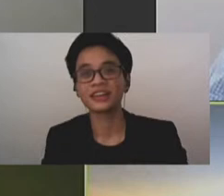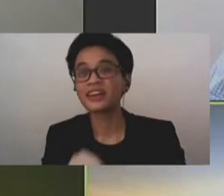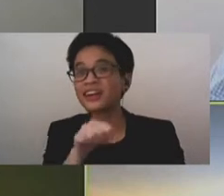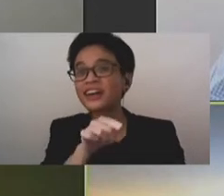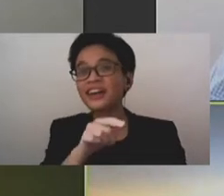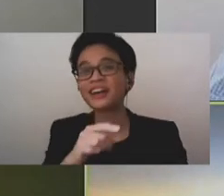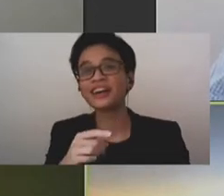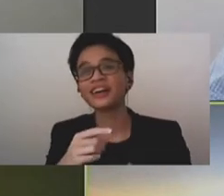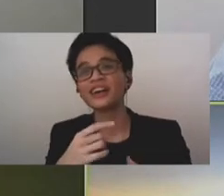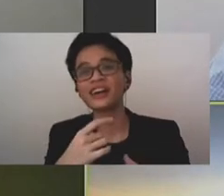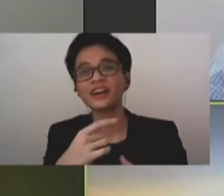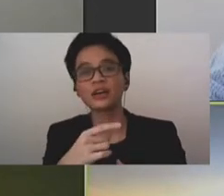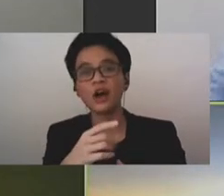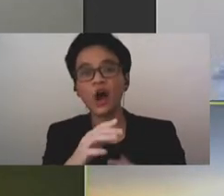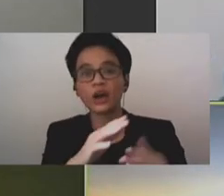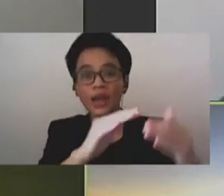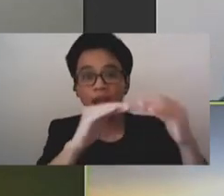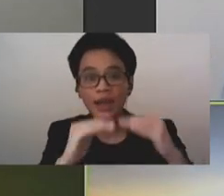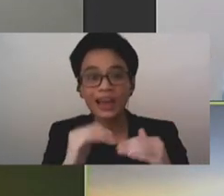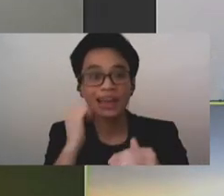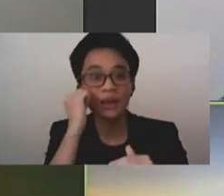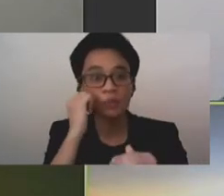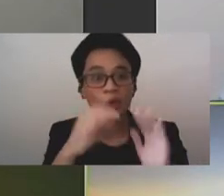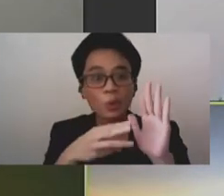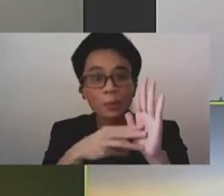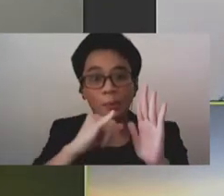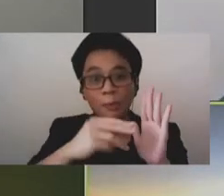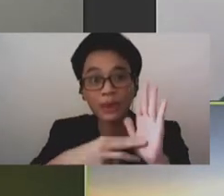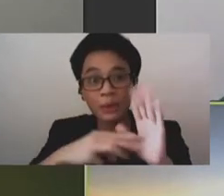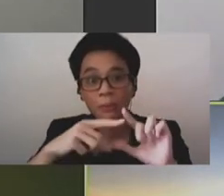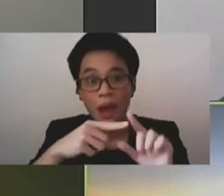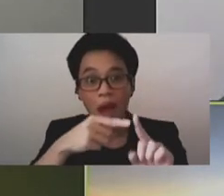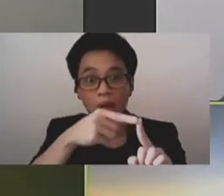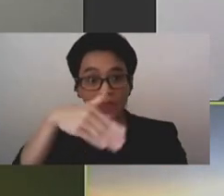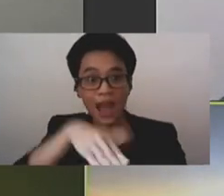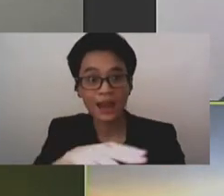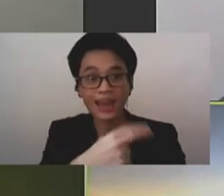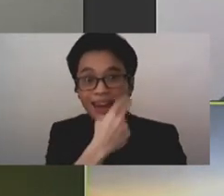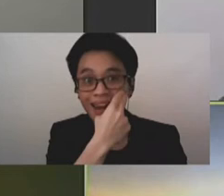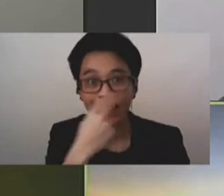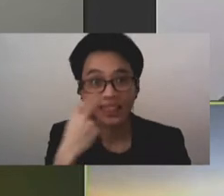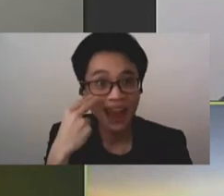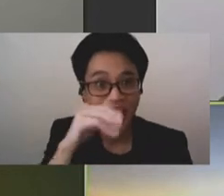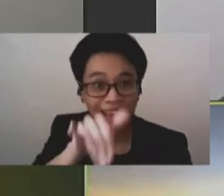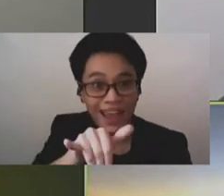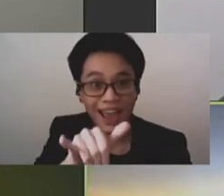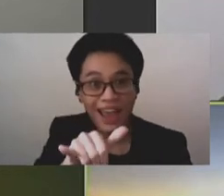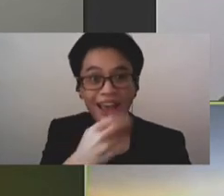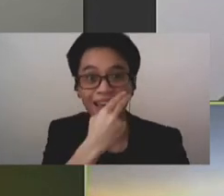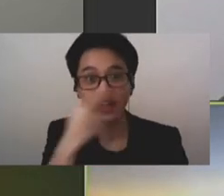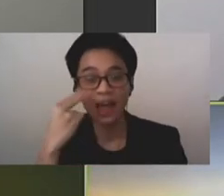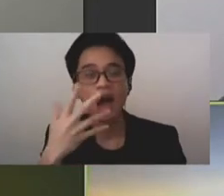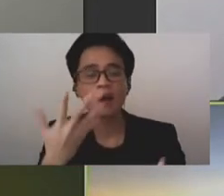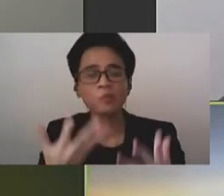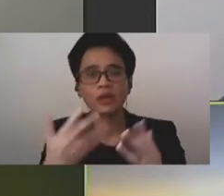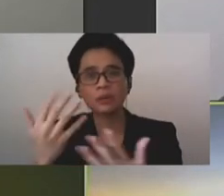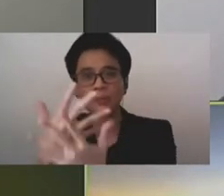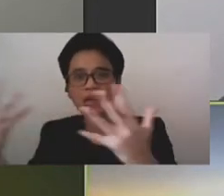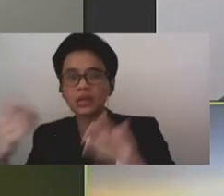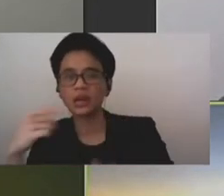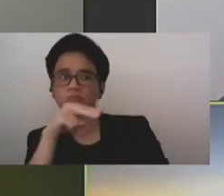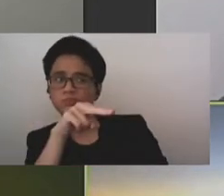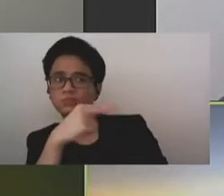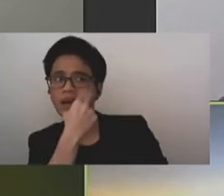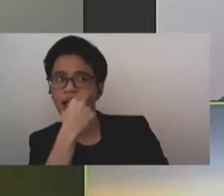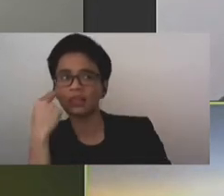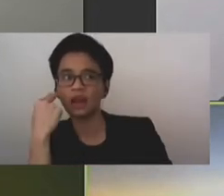Bu? Misalnya kan Balqis kemudian tunanetra, mungkin apa ya, ada stigma-stigma yang mungkin agak terlalu kayak mendiskriminasi teman-teman